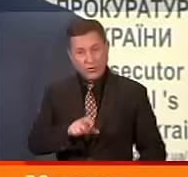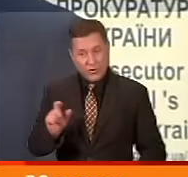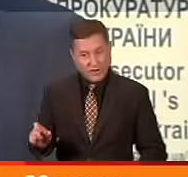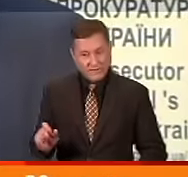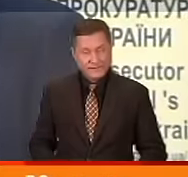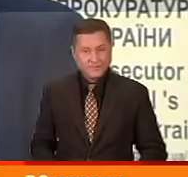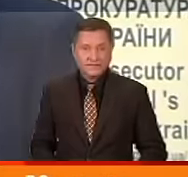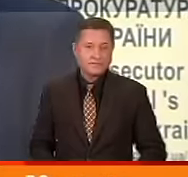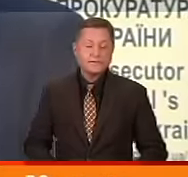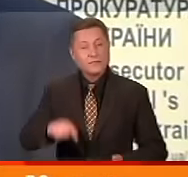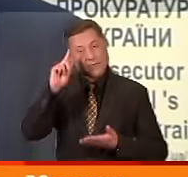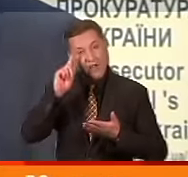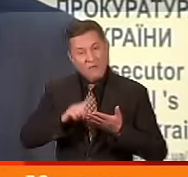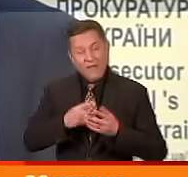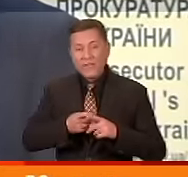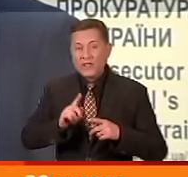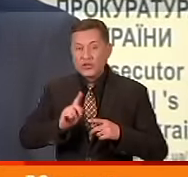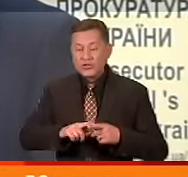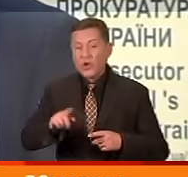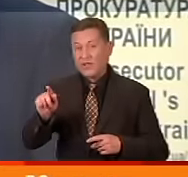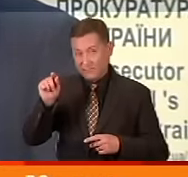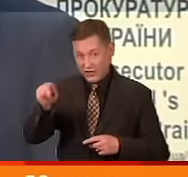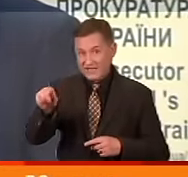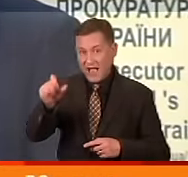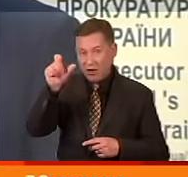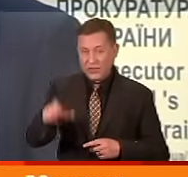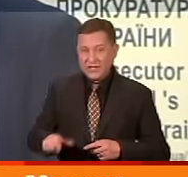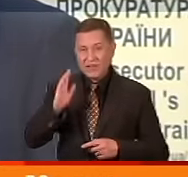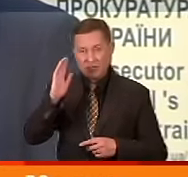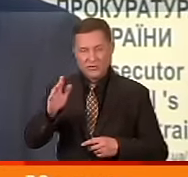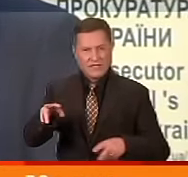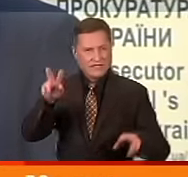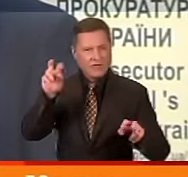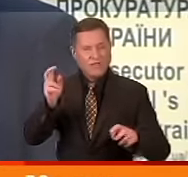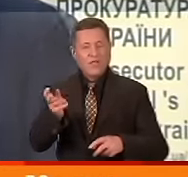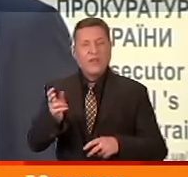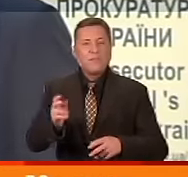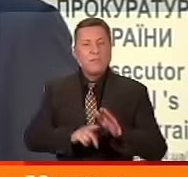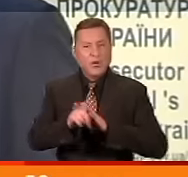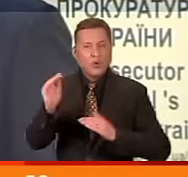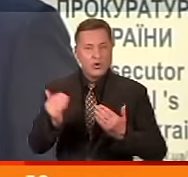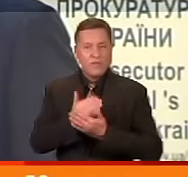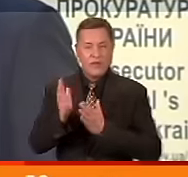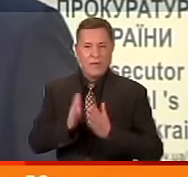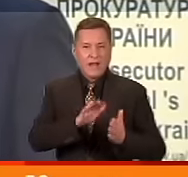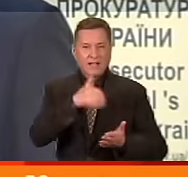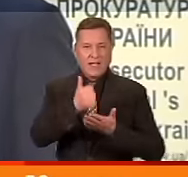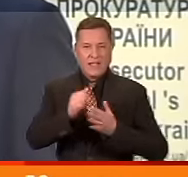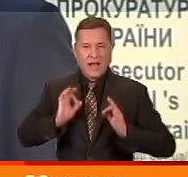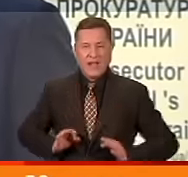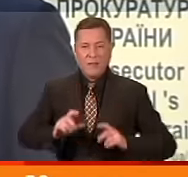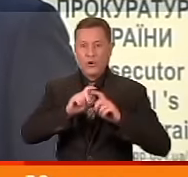Впевнений, що саме ця людина має символізувати приход нових порядків у Генеральну прокуратуру. Хто має аудіо